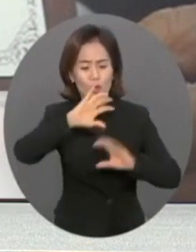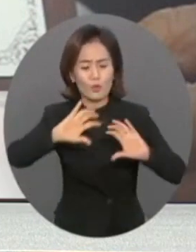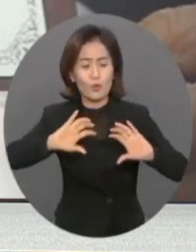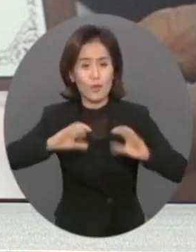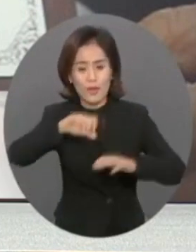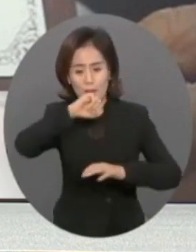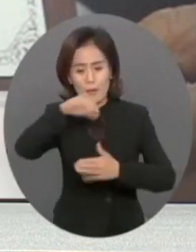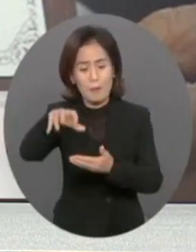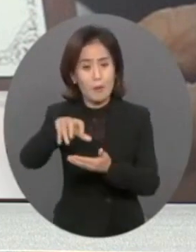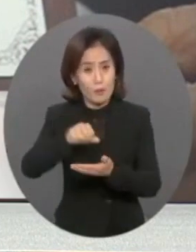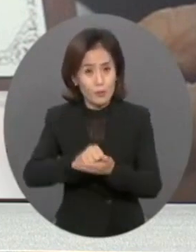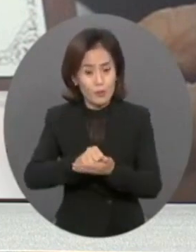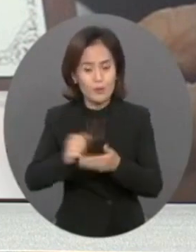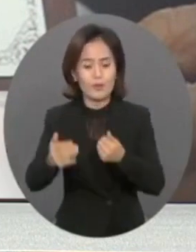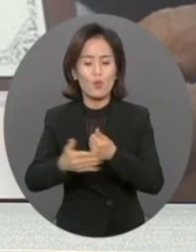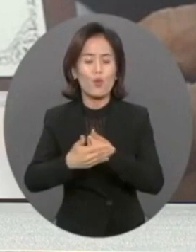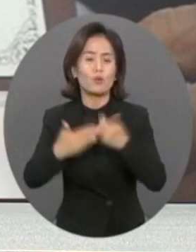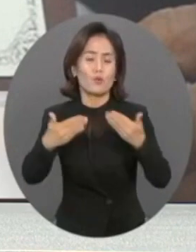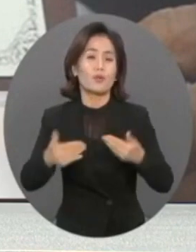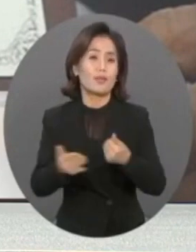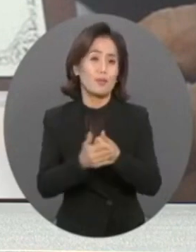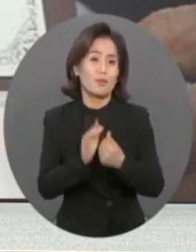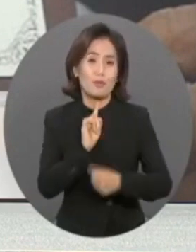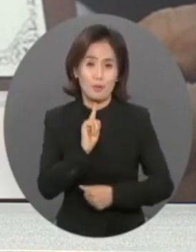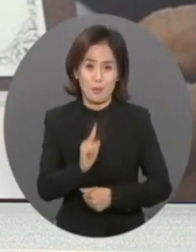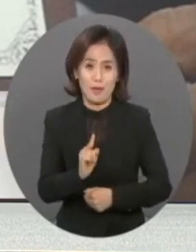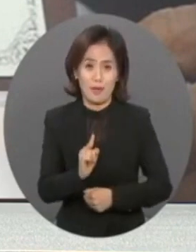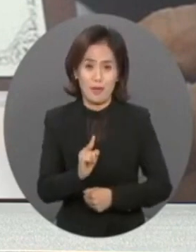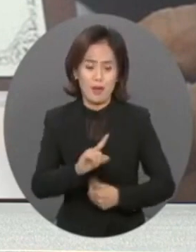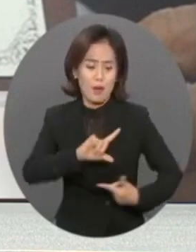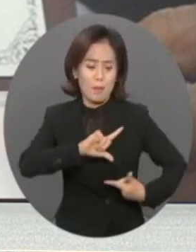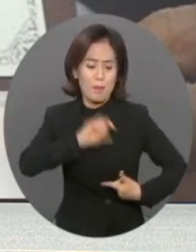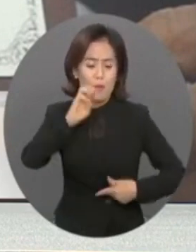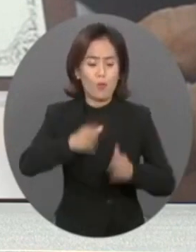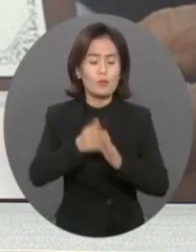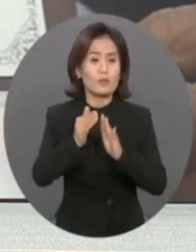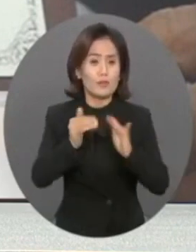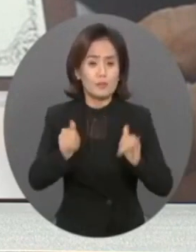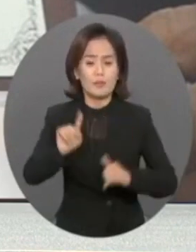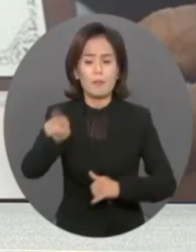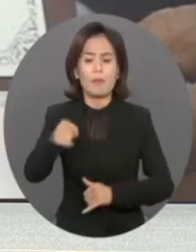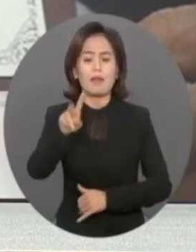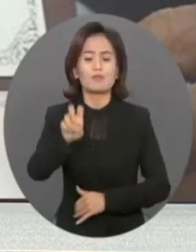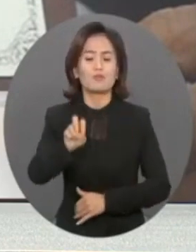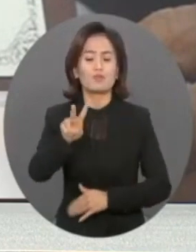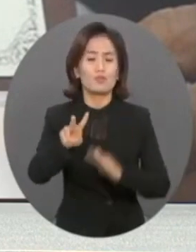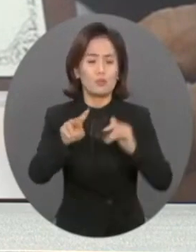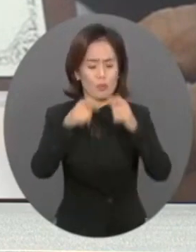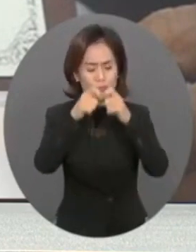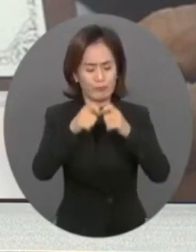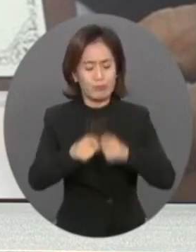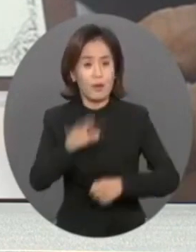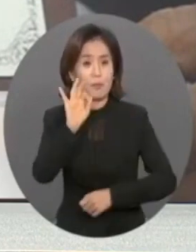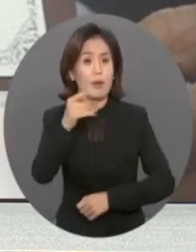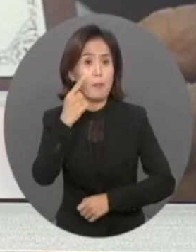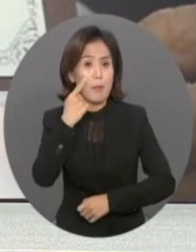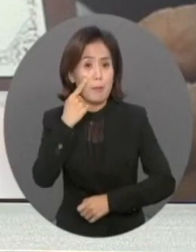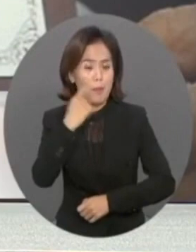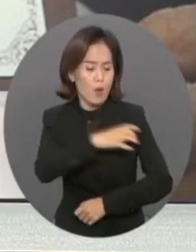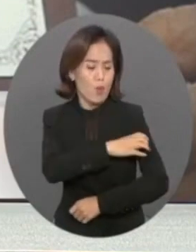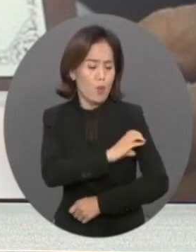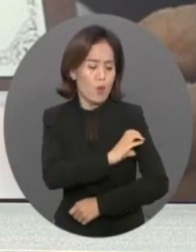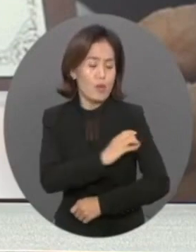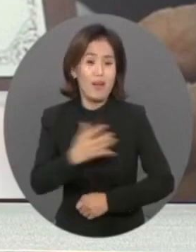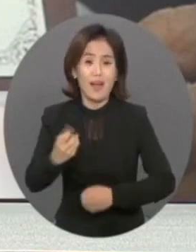많이 확보할 수 있도록 도와줬기 때문이라고 하는데요 명예 광주시민 백승을 두 명의 면면을 보면 유독